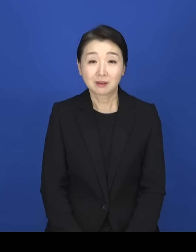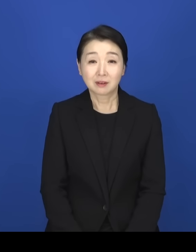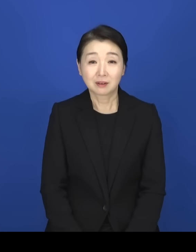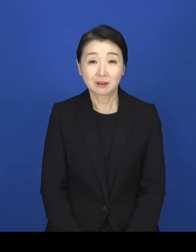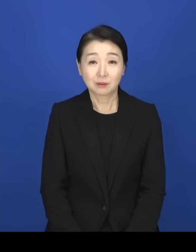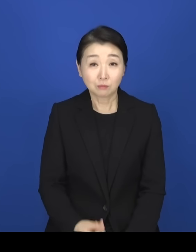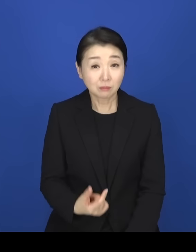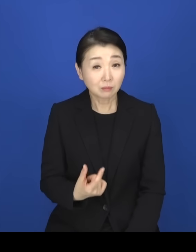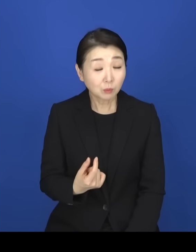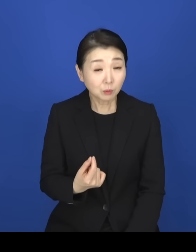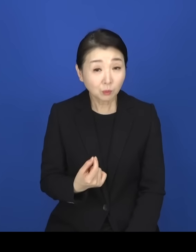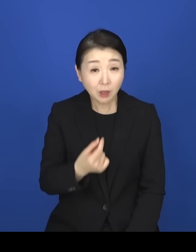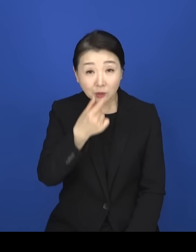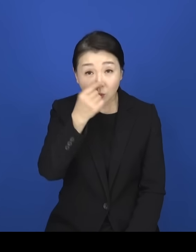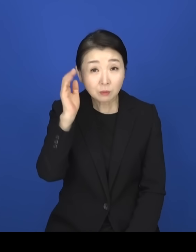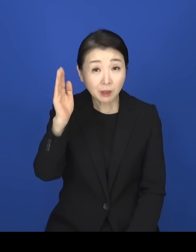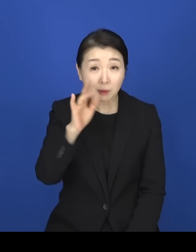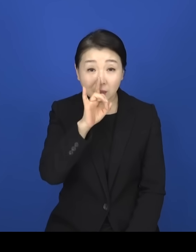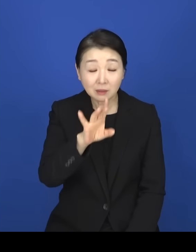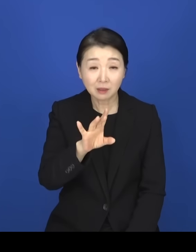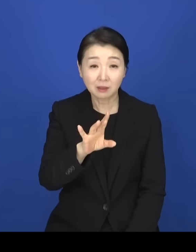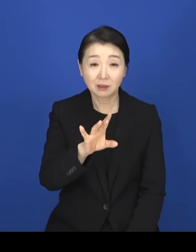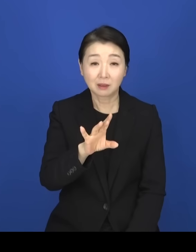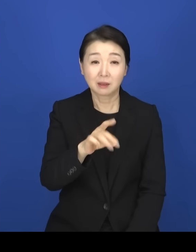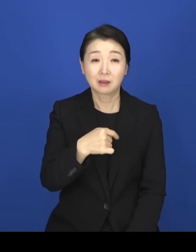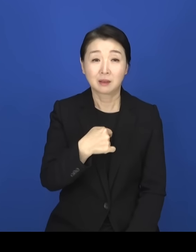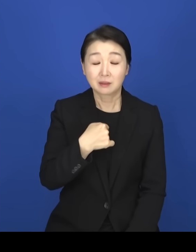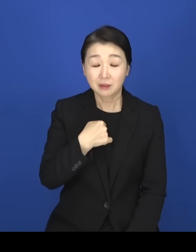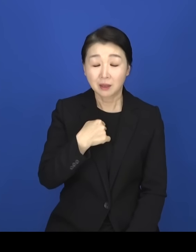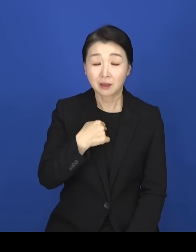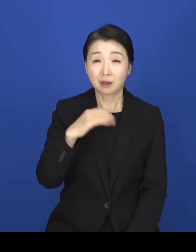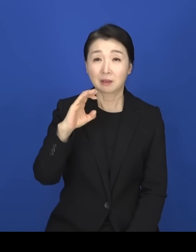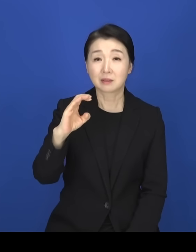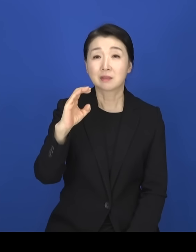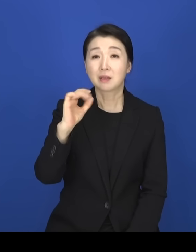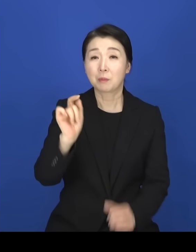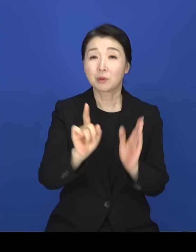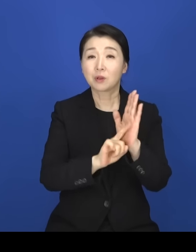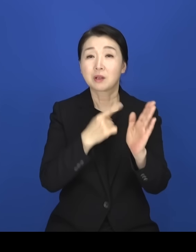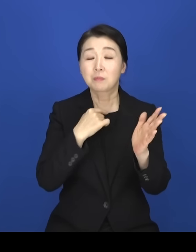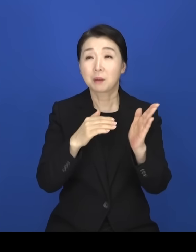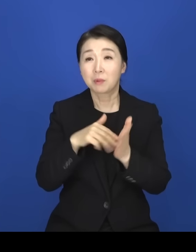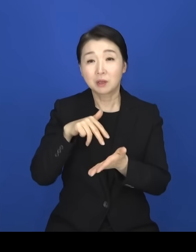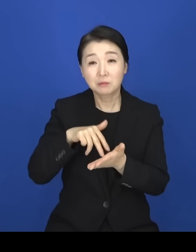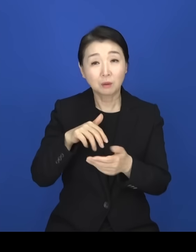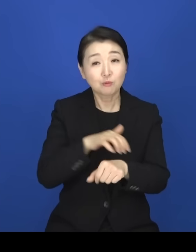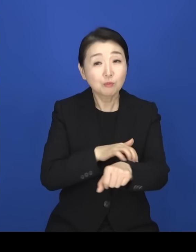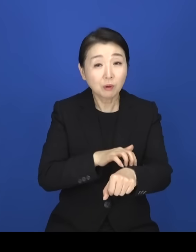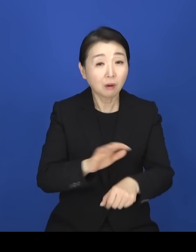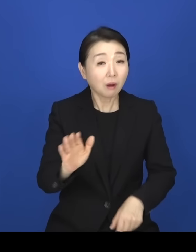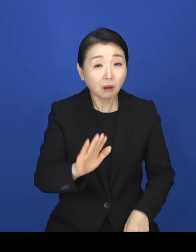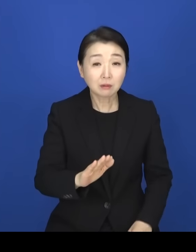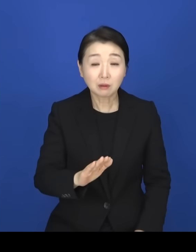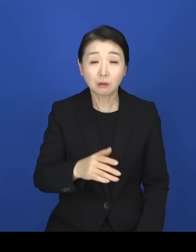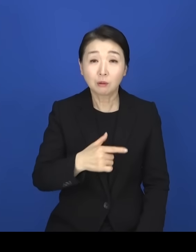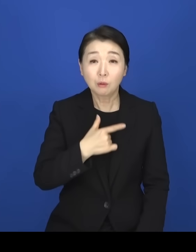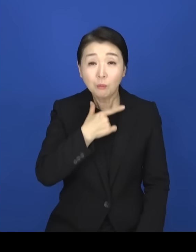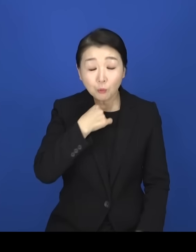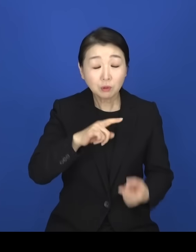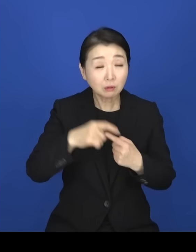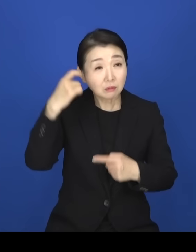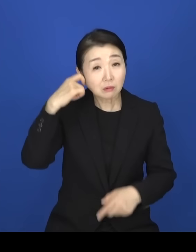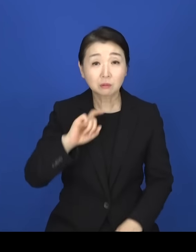왜요? 아니 왜 소주 얘기하면 안 돼요? 제가 근데 이게 찍으신 분들 입장에서는 조금 불편할 수 있을까봐. 아니 뭐 동시에 본인이 그렇게 느꼈다는